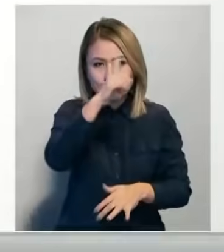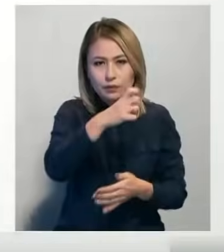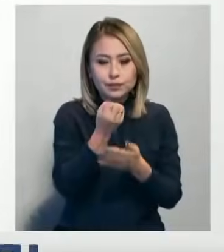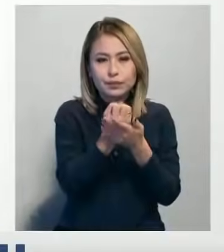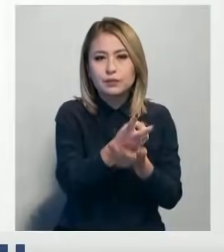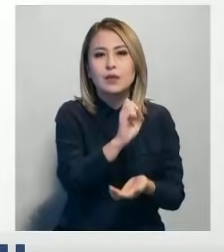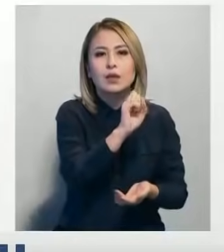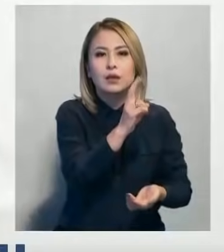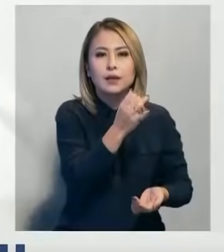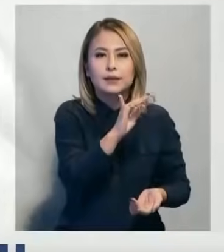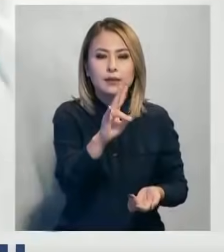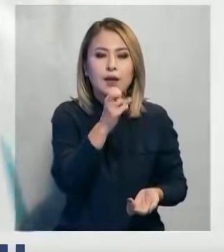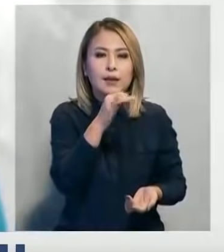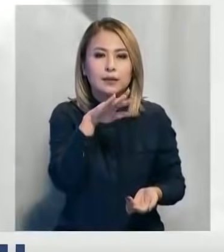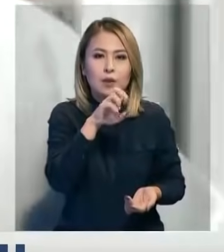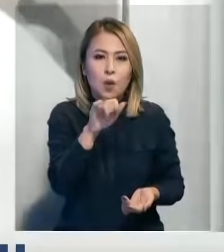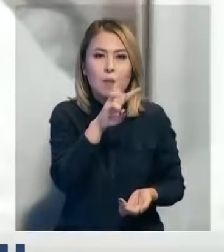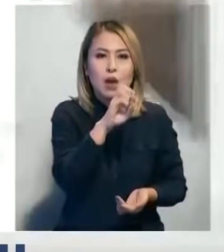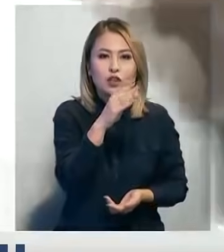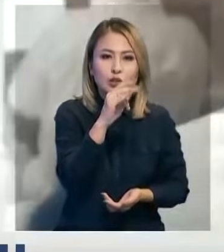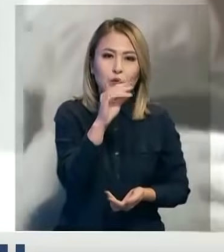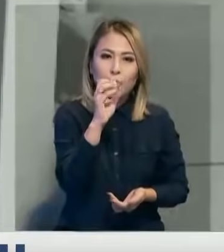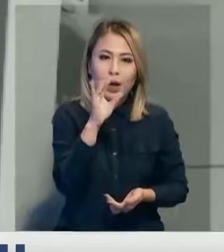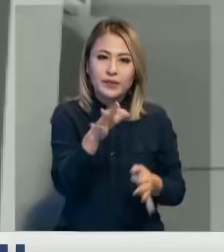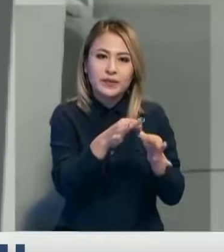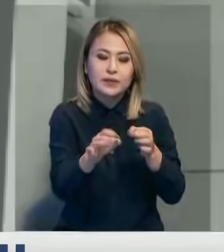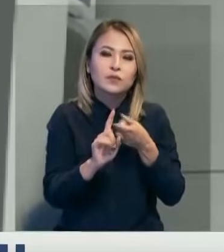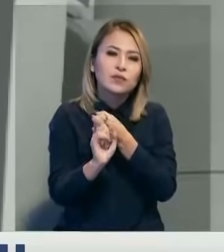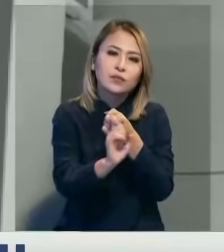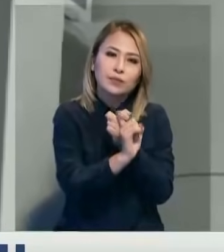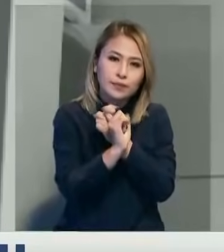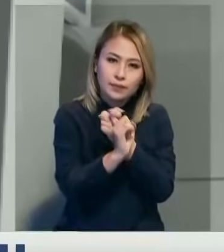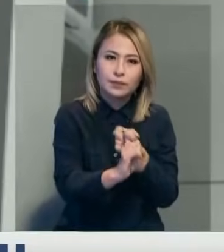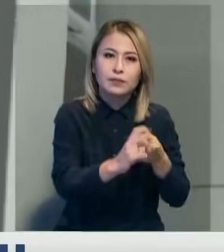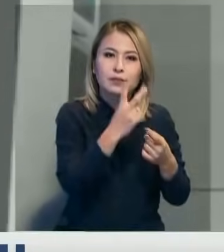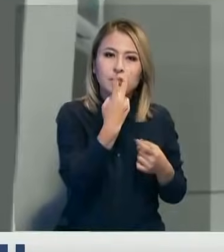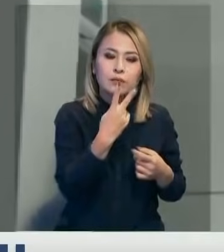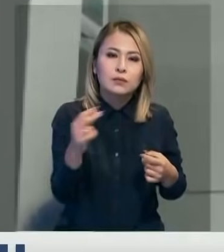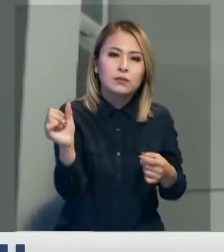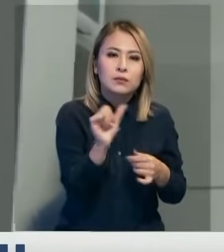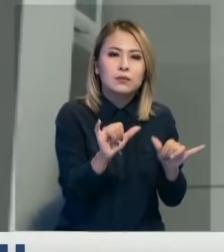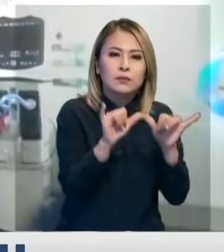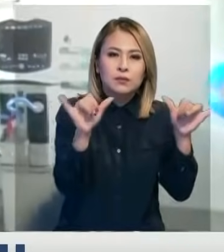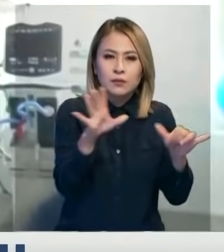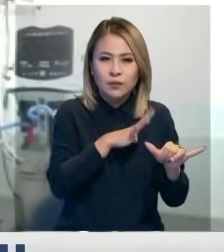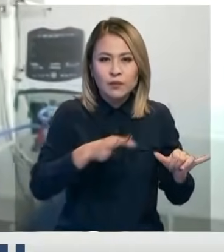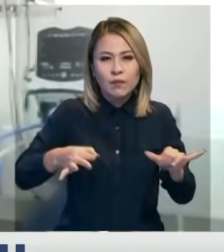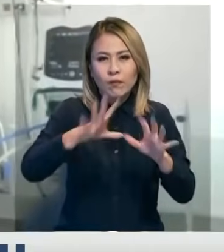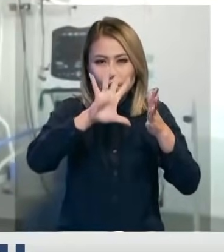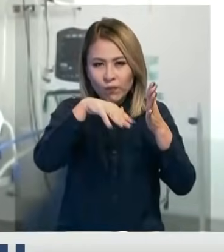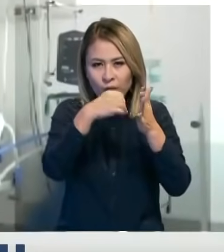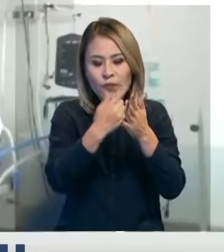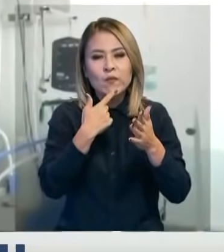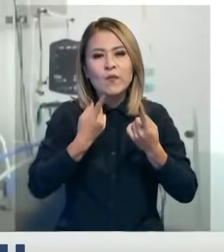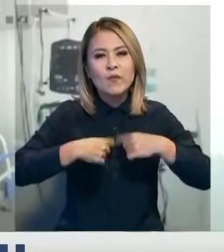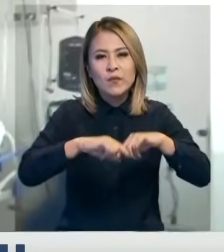бөлімінде. Аққайың, Айыртау, Мағжан Жұмабаев аудандарында вирусты жұқтыру деректері 2-2,5 есеге көбейіп кеткен. Облыс әлі